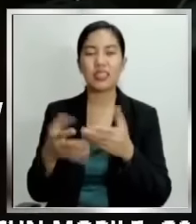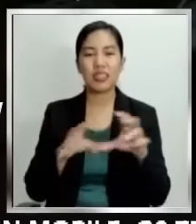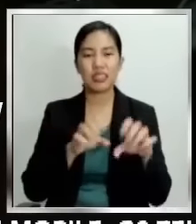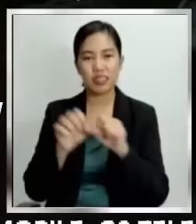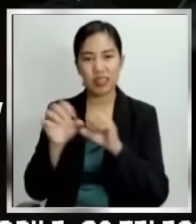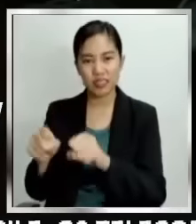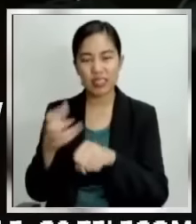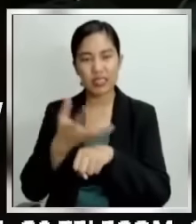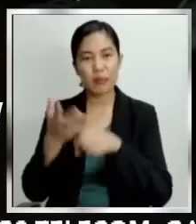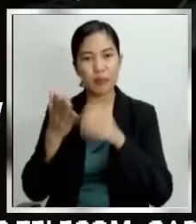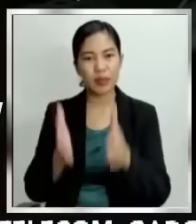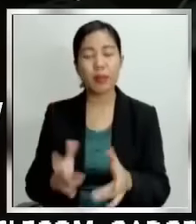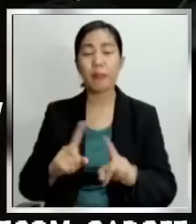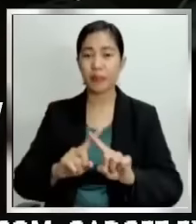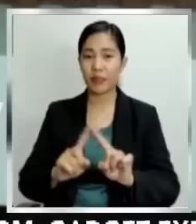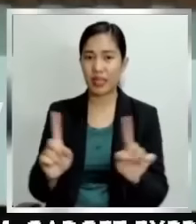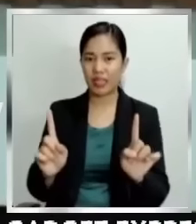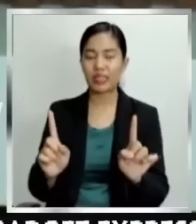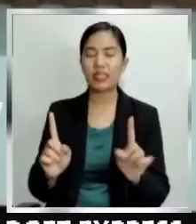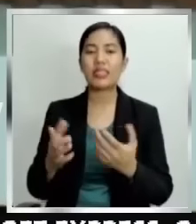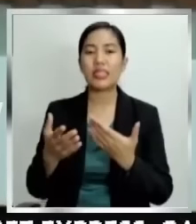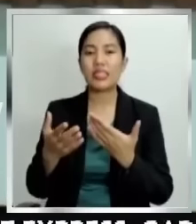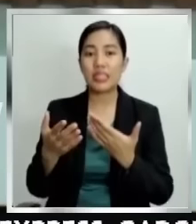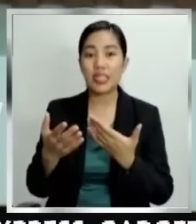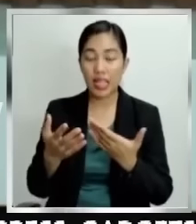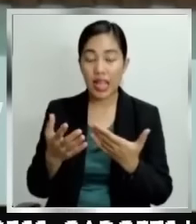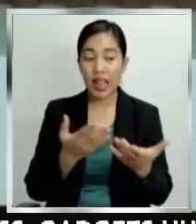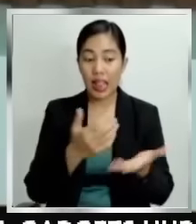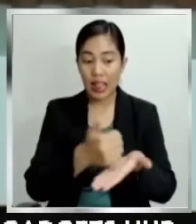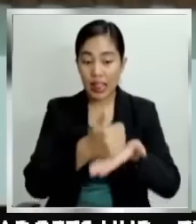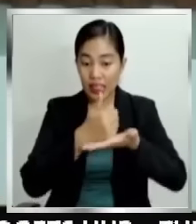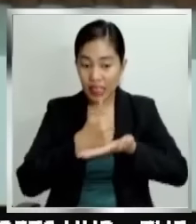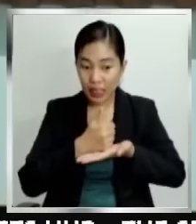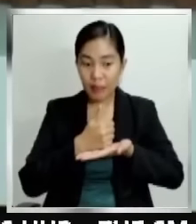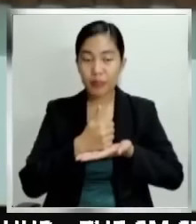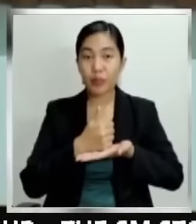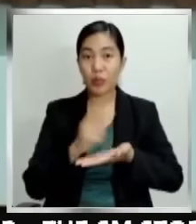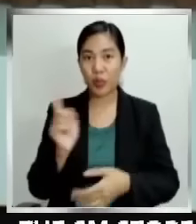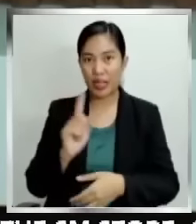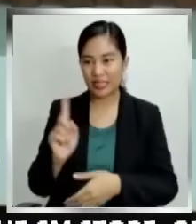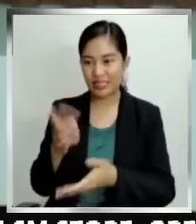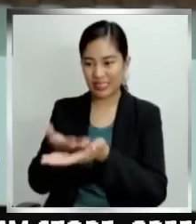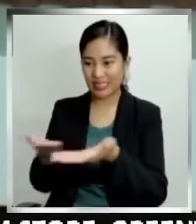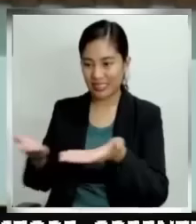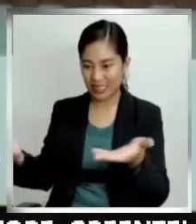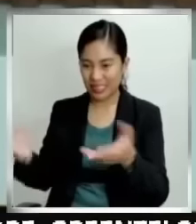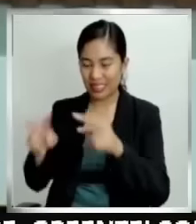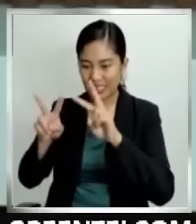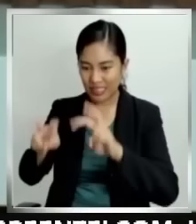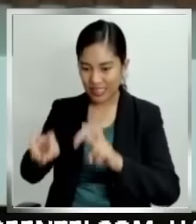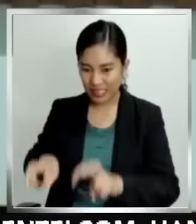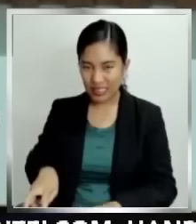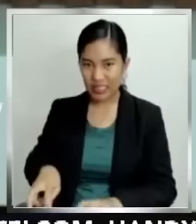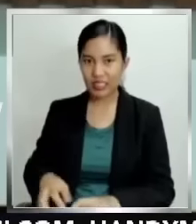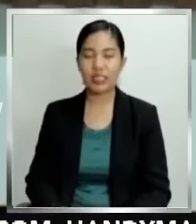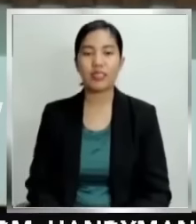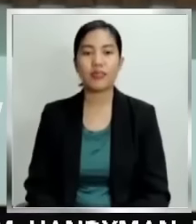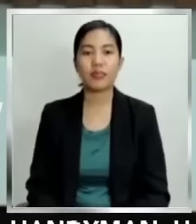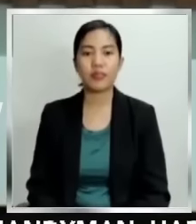mga nahuhuli nilang mga gamit na mga ito. Parang cyber surveillance lang na kung sino yung umu-order ng mga ganong SIM card.